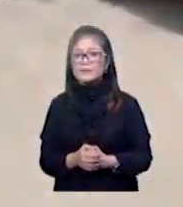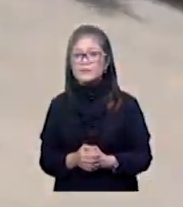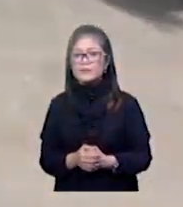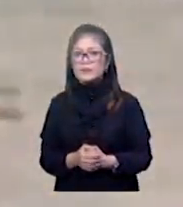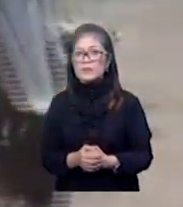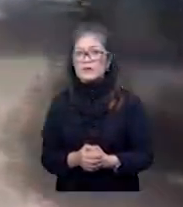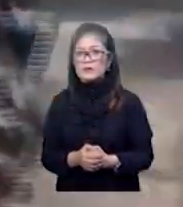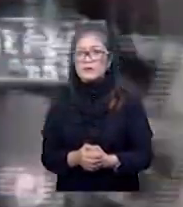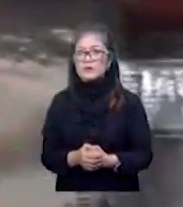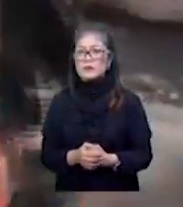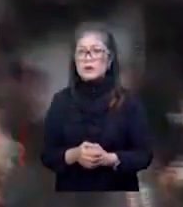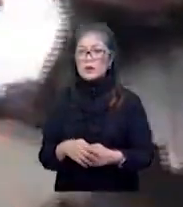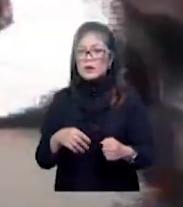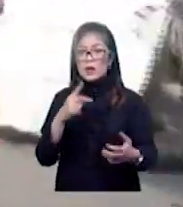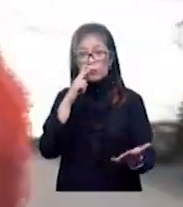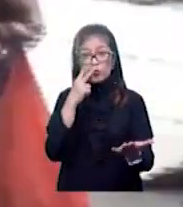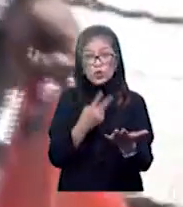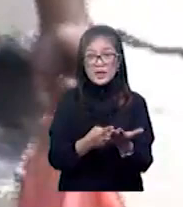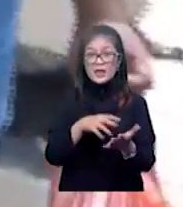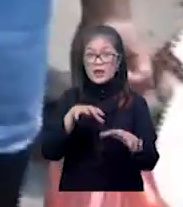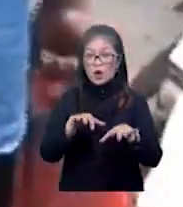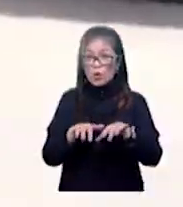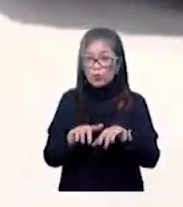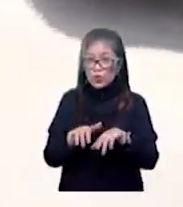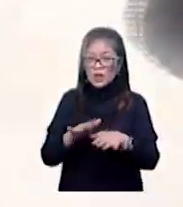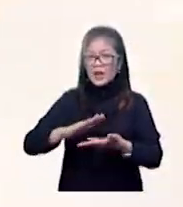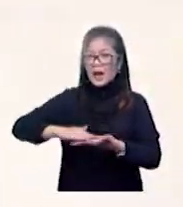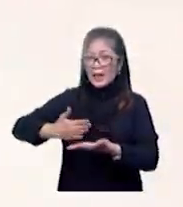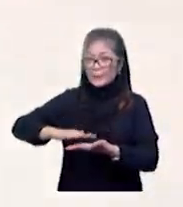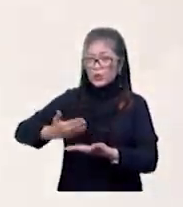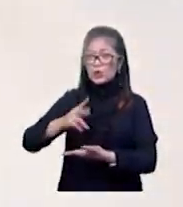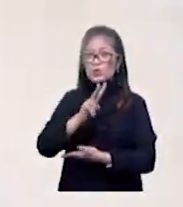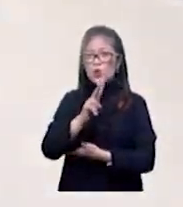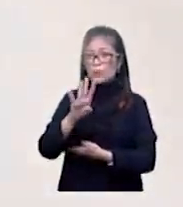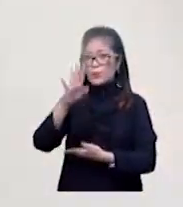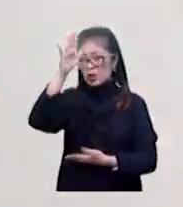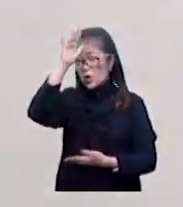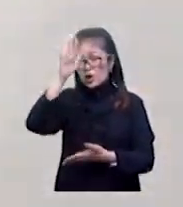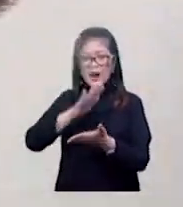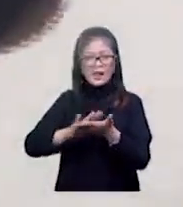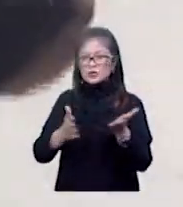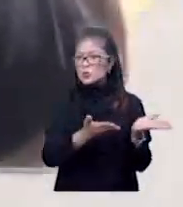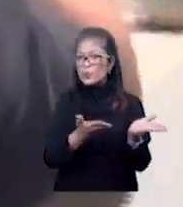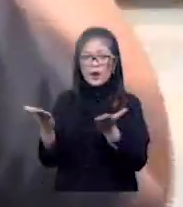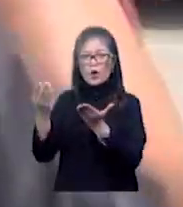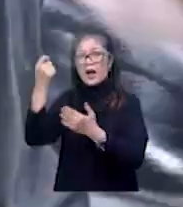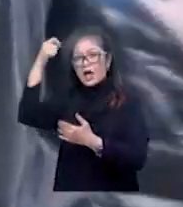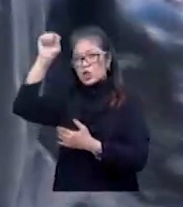Sejumlah barang bukti berupa komputer, handphone, dan laptop berikut 24 orang operator judi online langsung digelandang ke Polsek